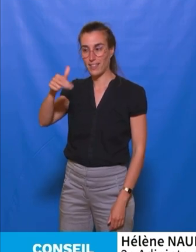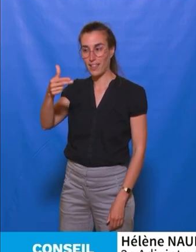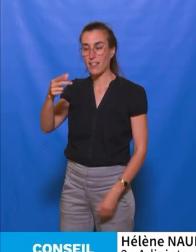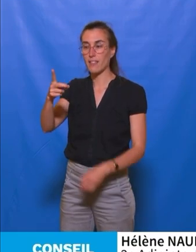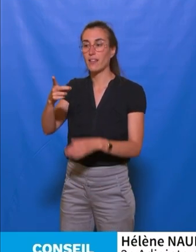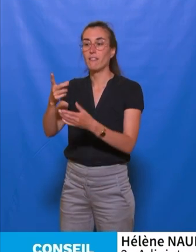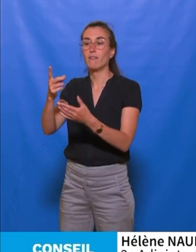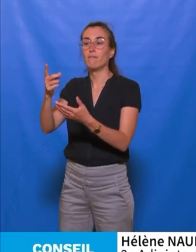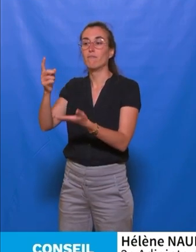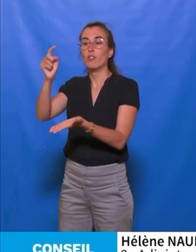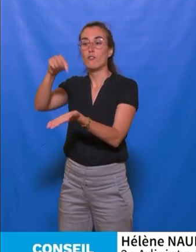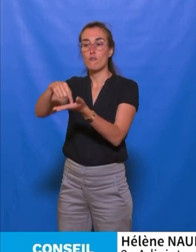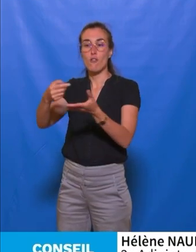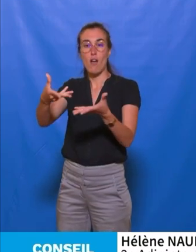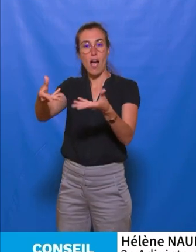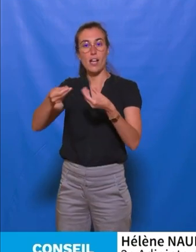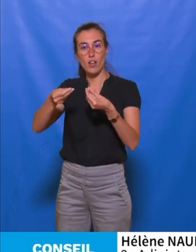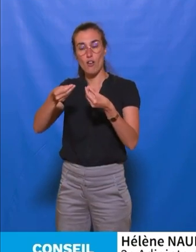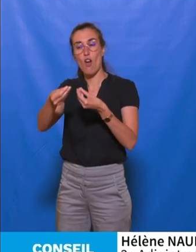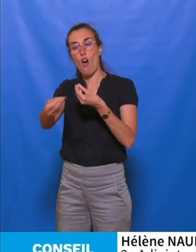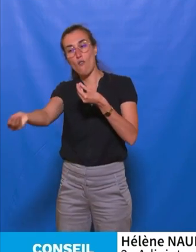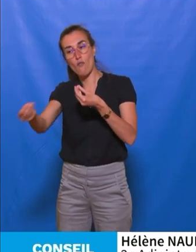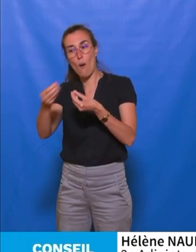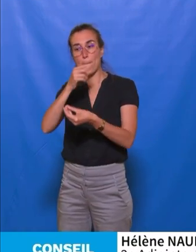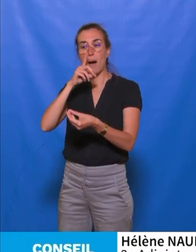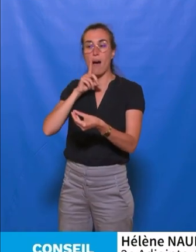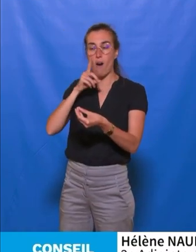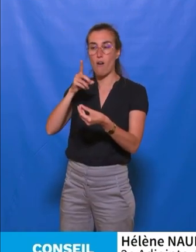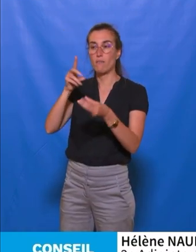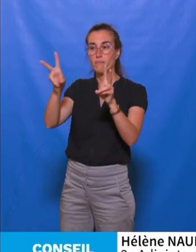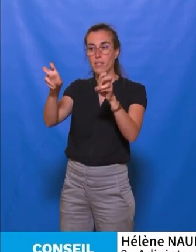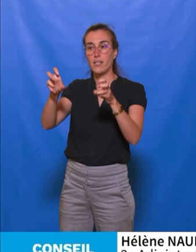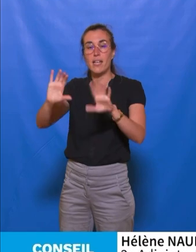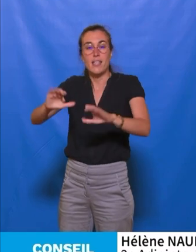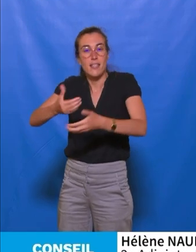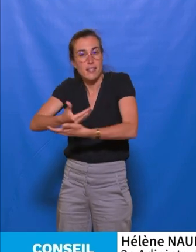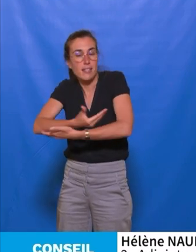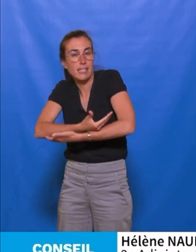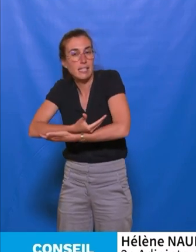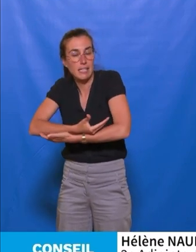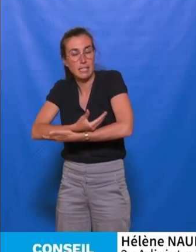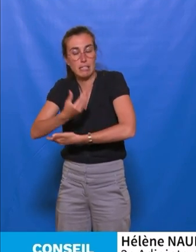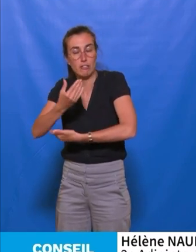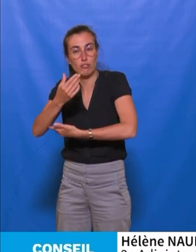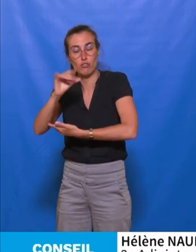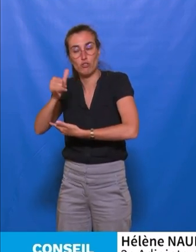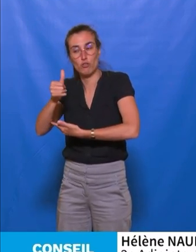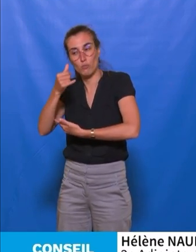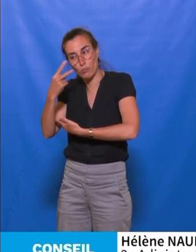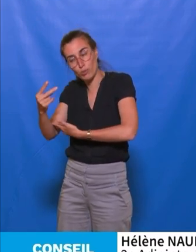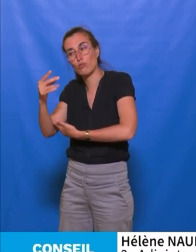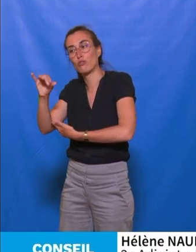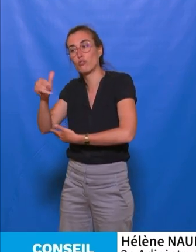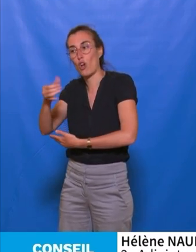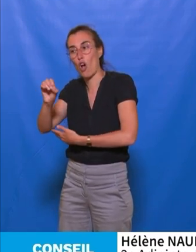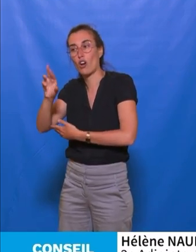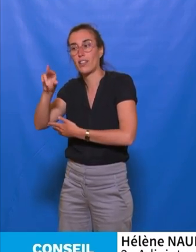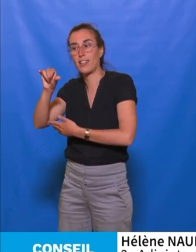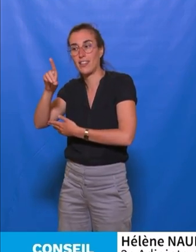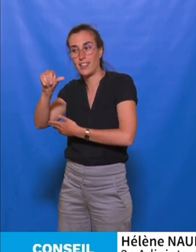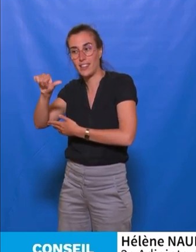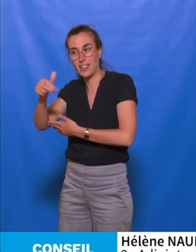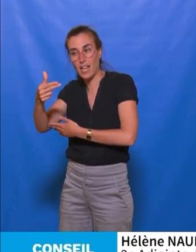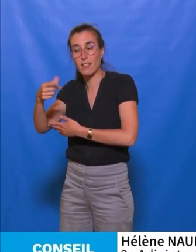Jordan, qui a ouvert ses portes en août 2022. Et donc là aussi, 3 900 € qui vous sont proposés, calculés sur la base toujours des